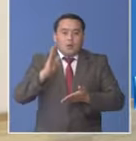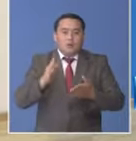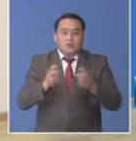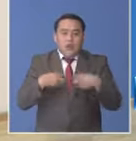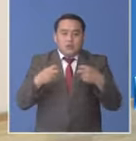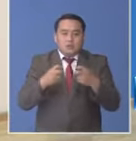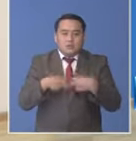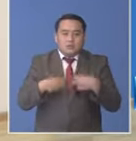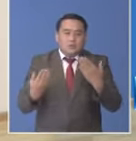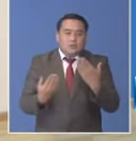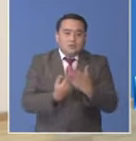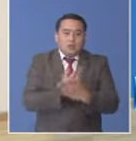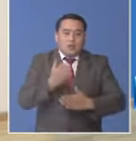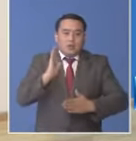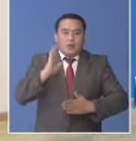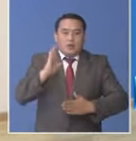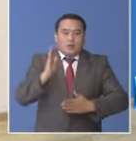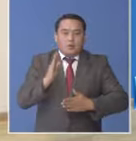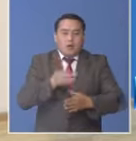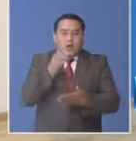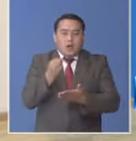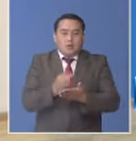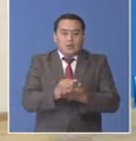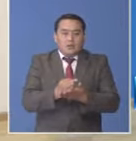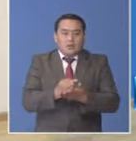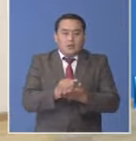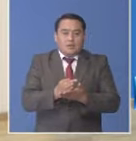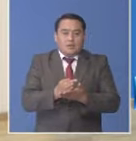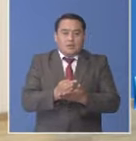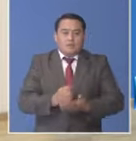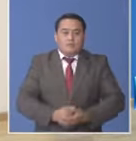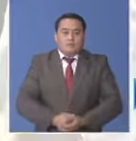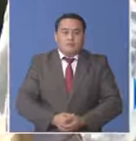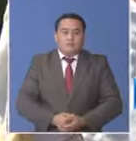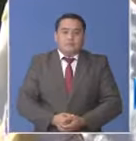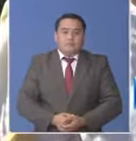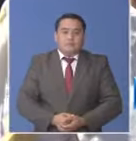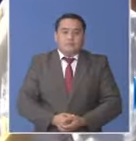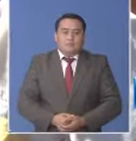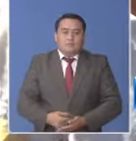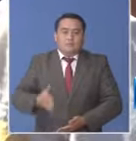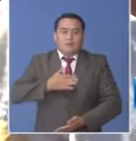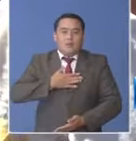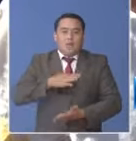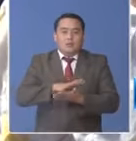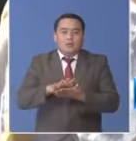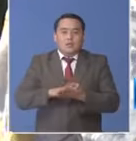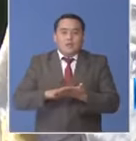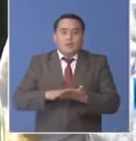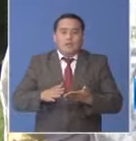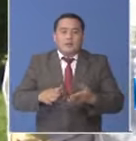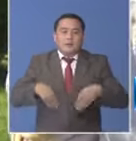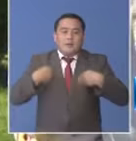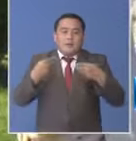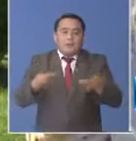рассмотрены всесторонне и будут даны ответы законом установленные сроки. Наше заявление было принято